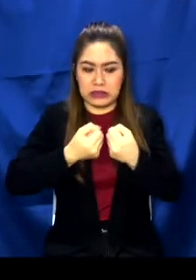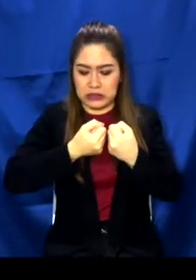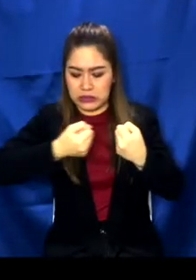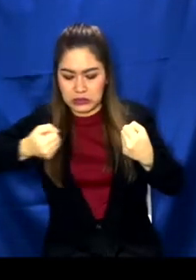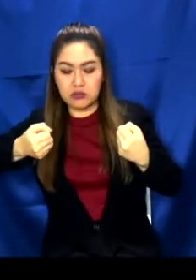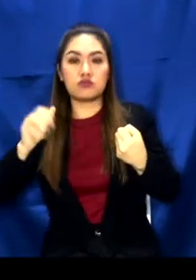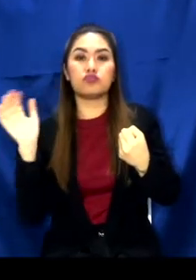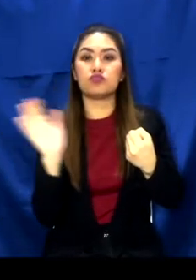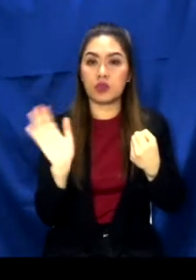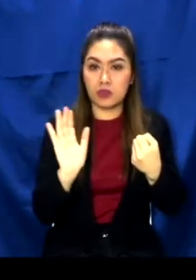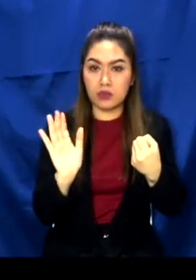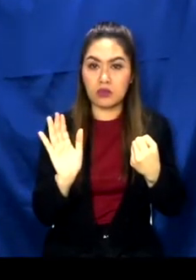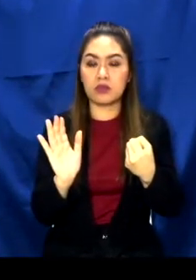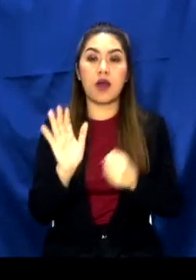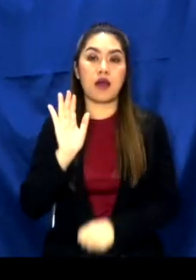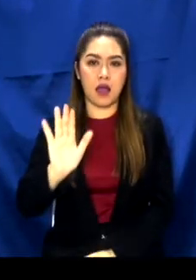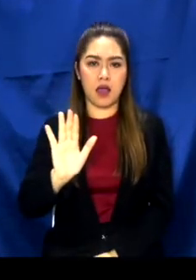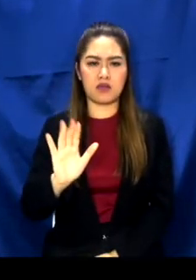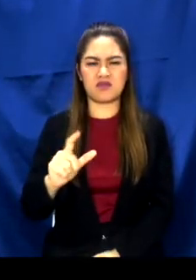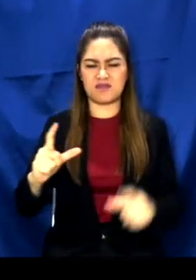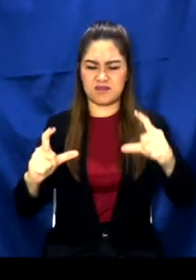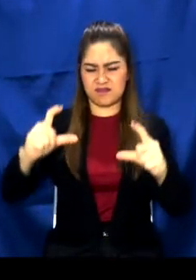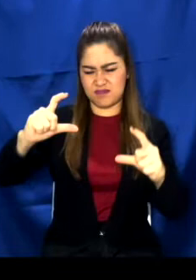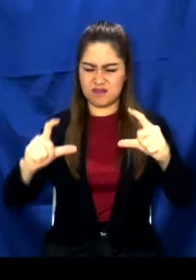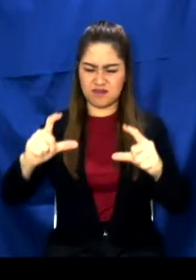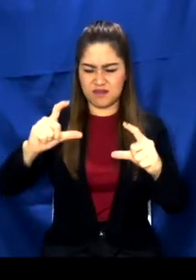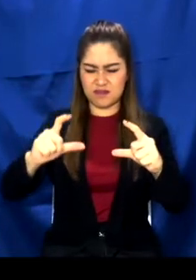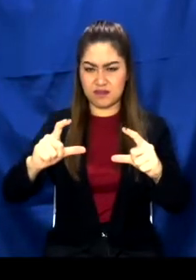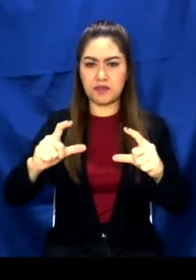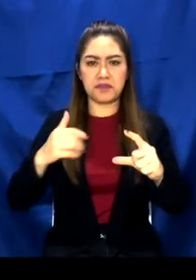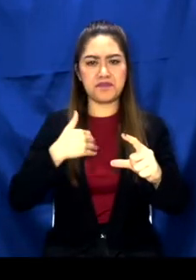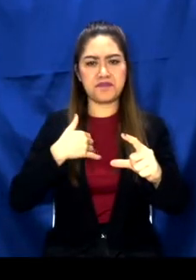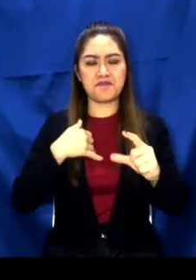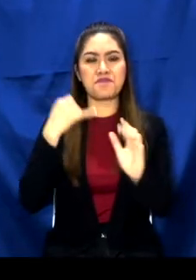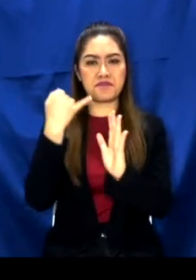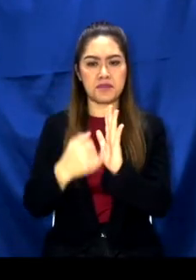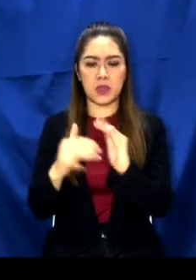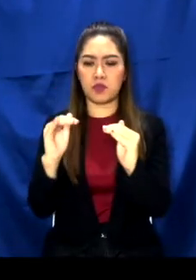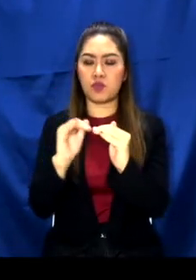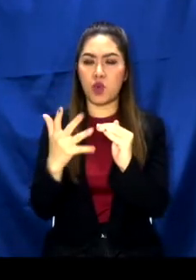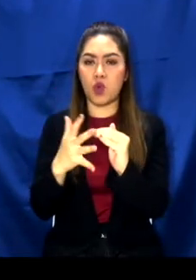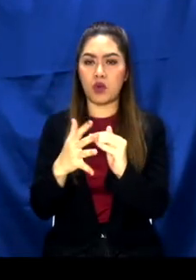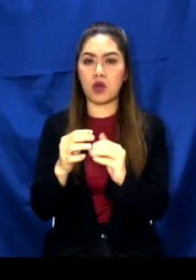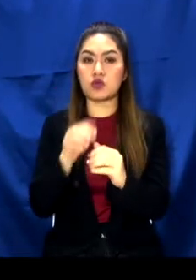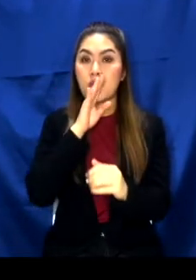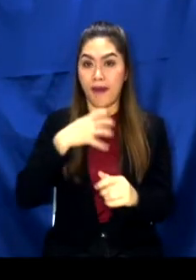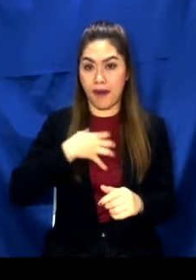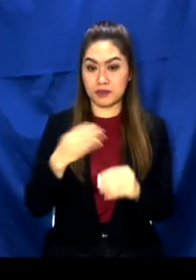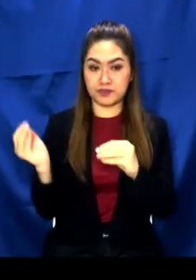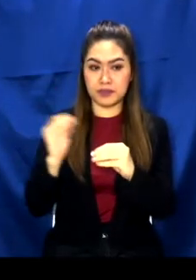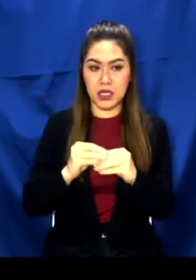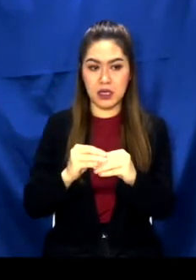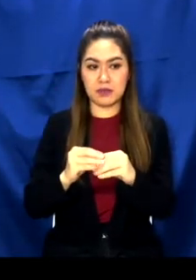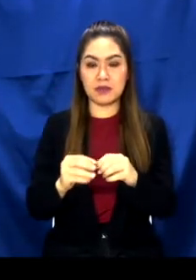ปรับแยกตัวอักษรแบบนี้นะคะเพราะว่ามันจะเสียทรงหรือว่าเสียอัตราส่วนของตัวอักษรเพราะฉะนั้นเวลาเราจะกดขยายตัวอักษรเนี่ยให้กด